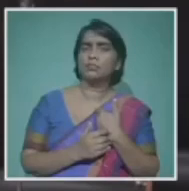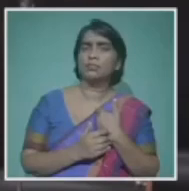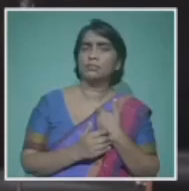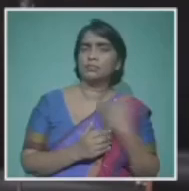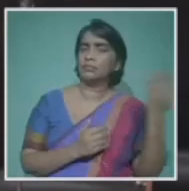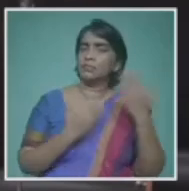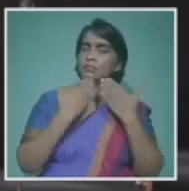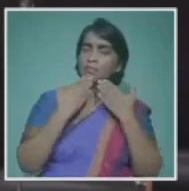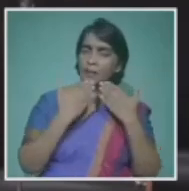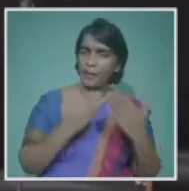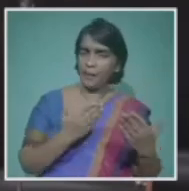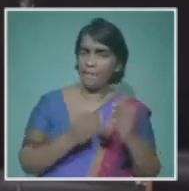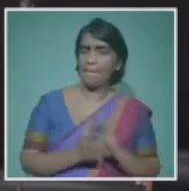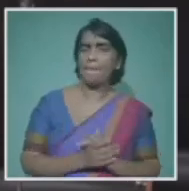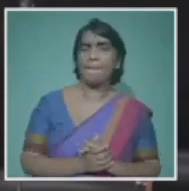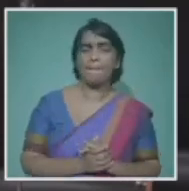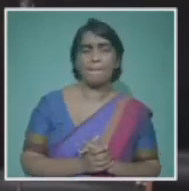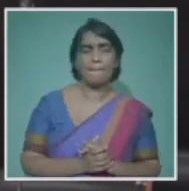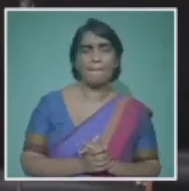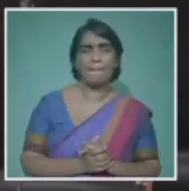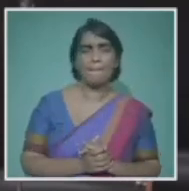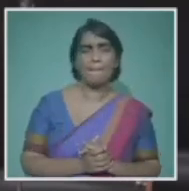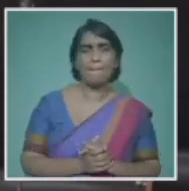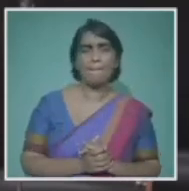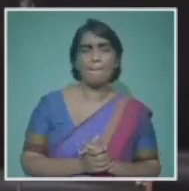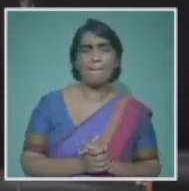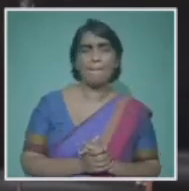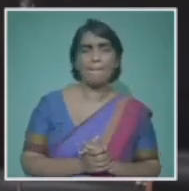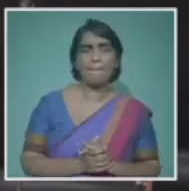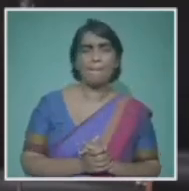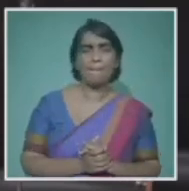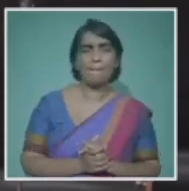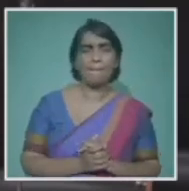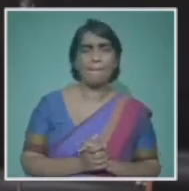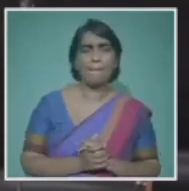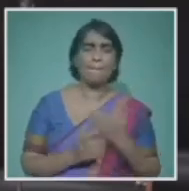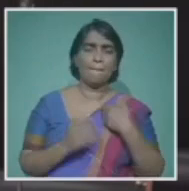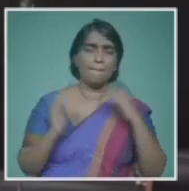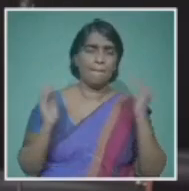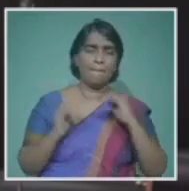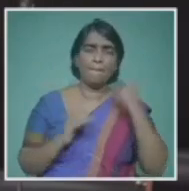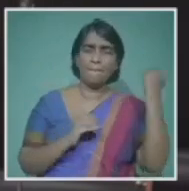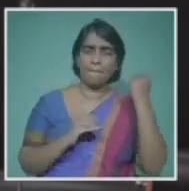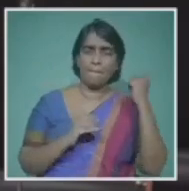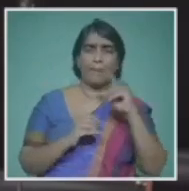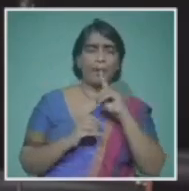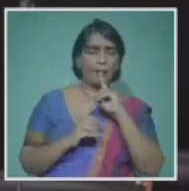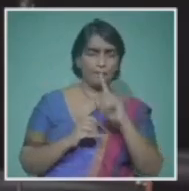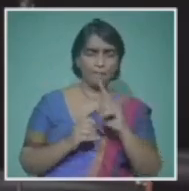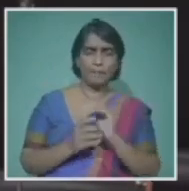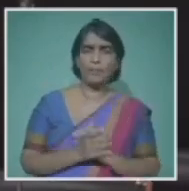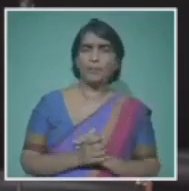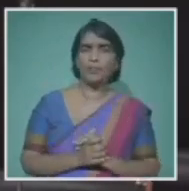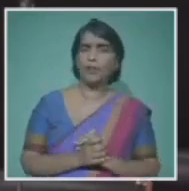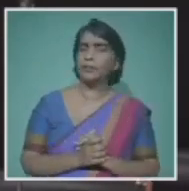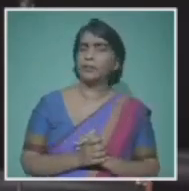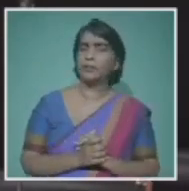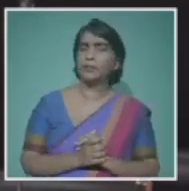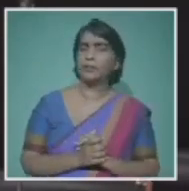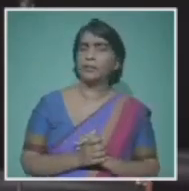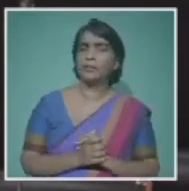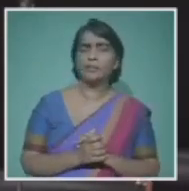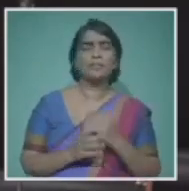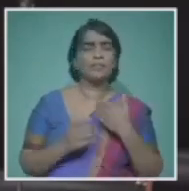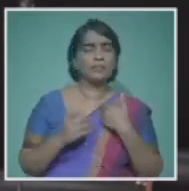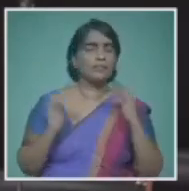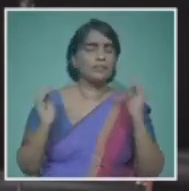එතුමාට ස්තුතිවන්ත වෙනවා. I'd like to say a few words in English also on religious affairs. The government will